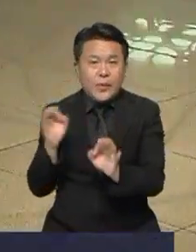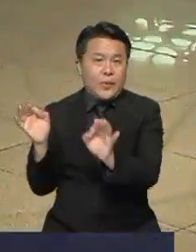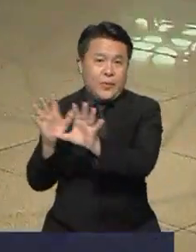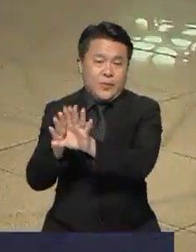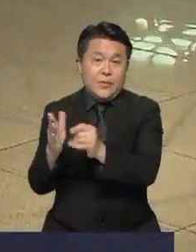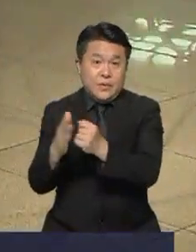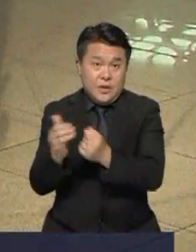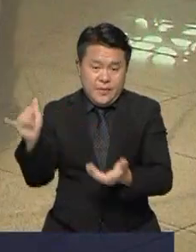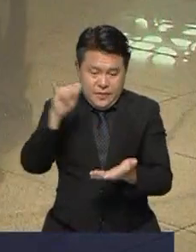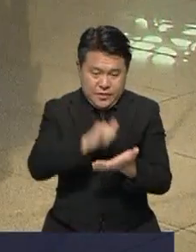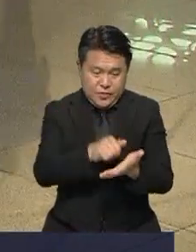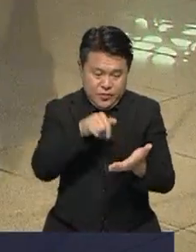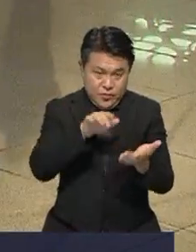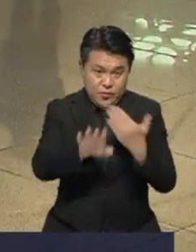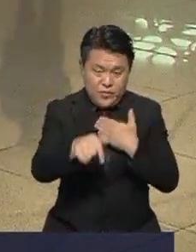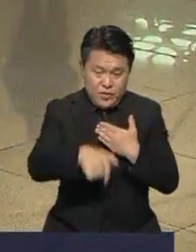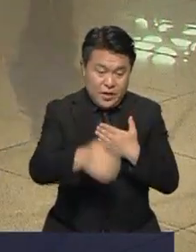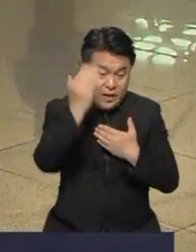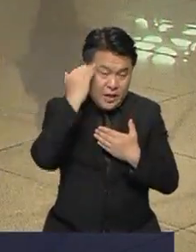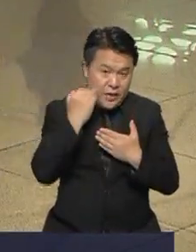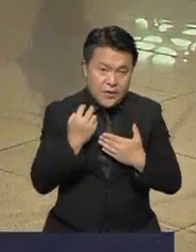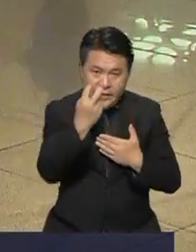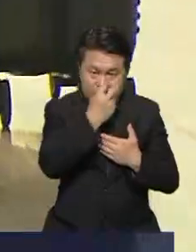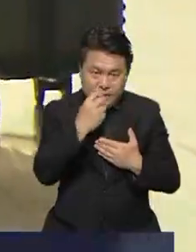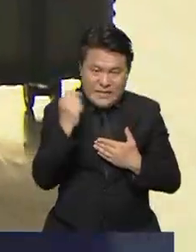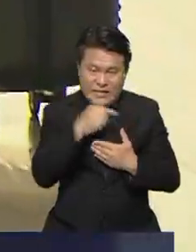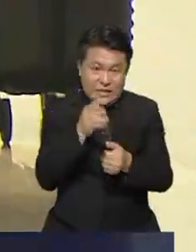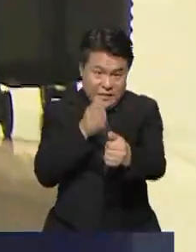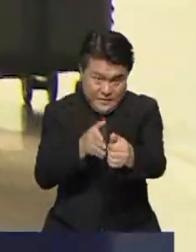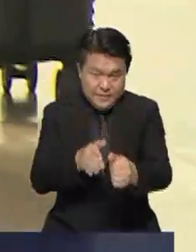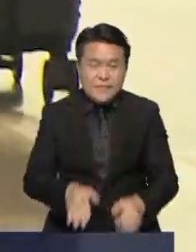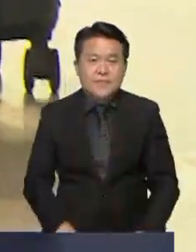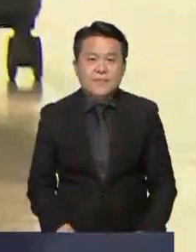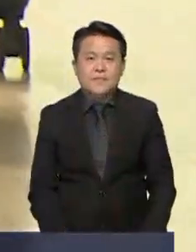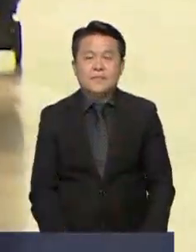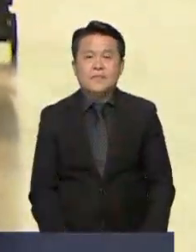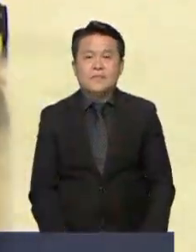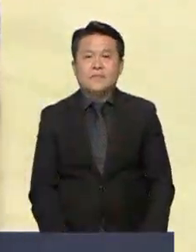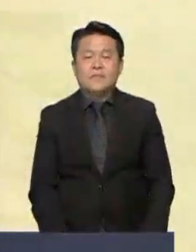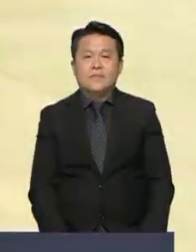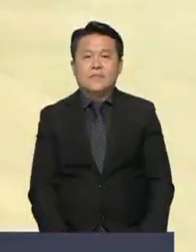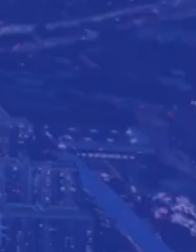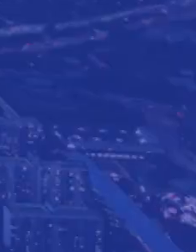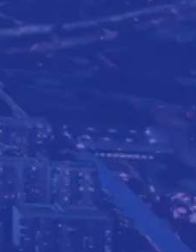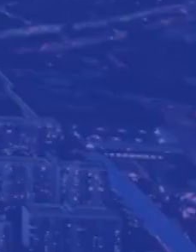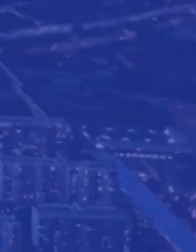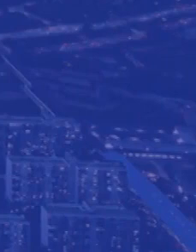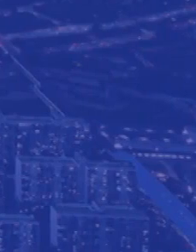입국 후 검사를 철저히 해달라고 당부했습니다. SBS 전용우입니다.